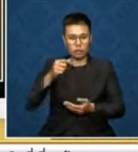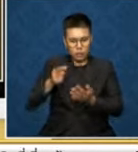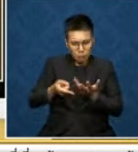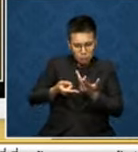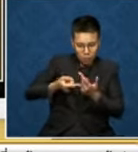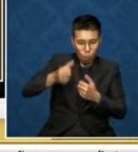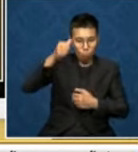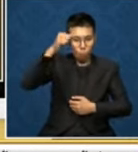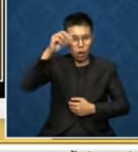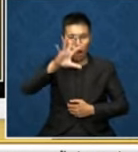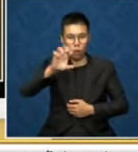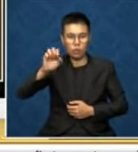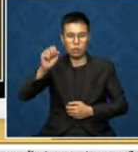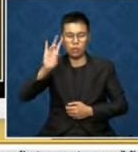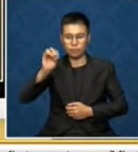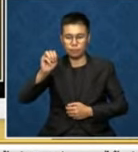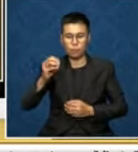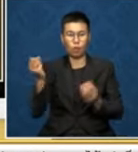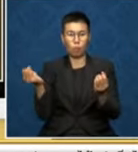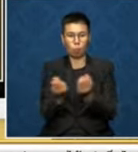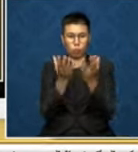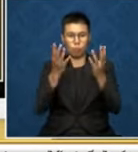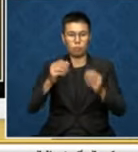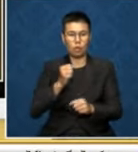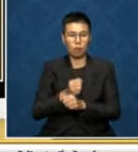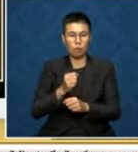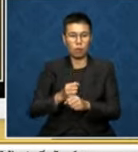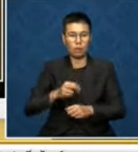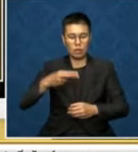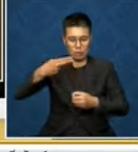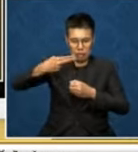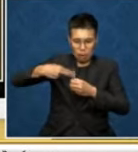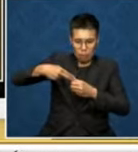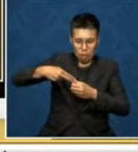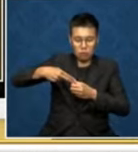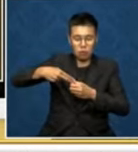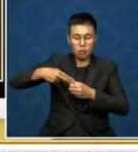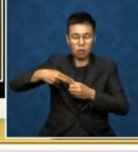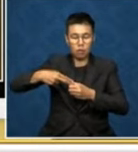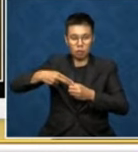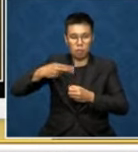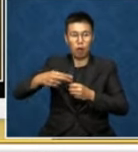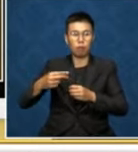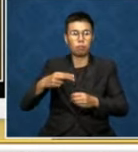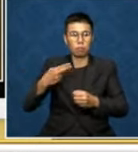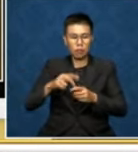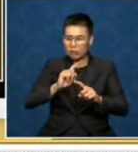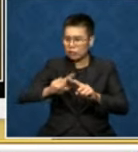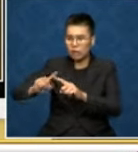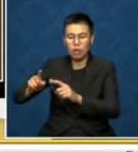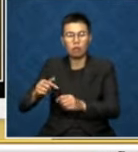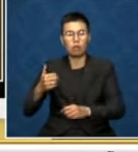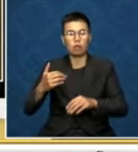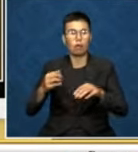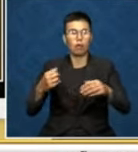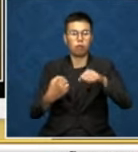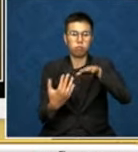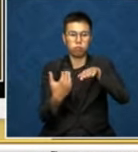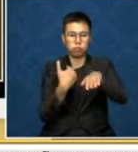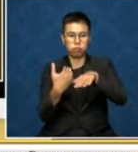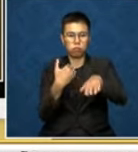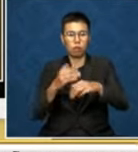ต็มๆครับผลกระทบของสงครามกระเทือนไปทั่วโลกราคาน้ำมันราคาพลังงานพุ่งกระฉูดการคมนาคมขนส่ง